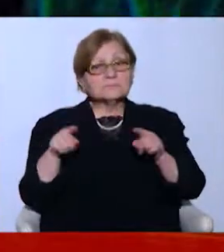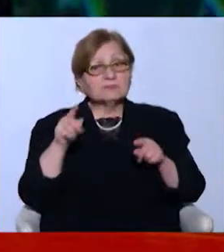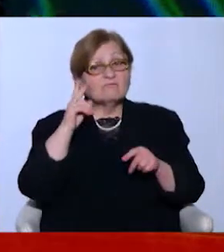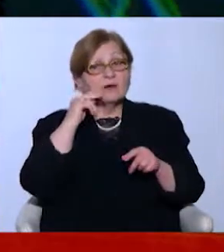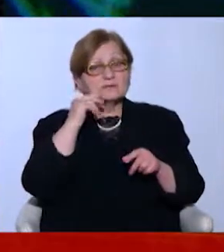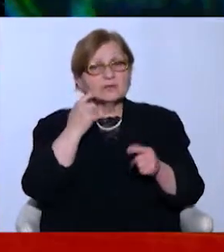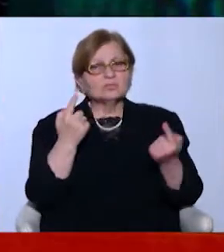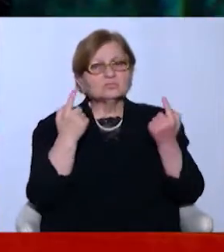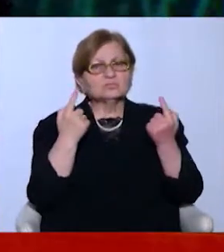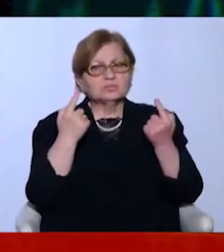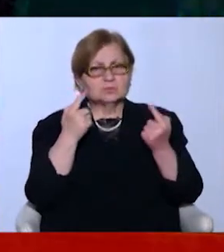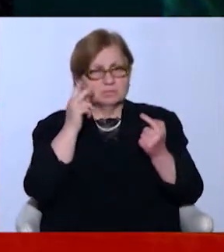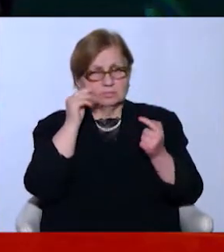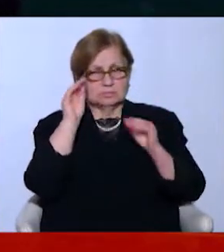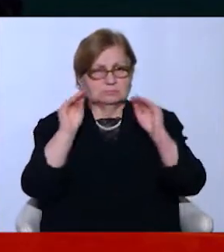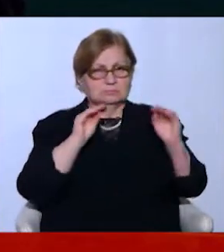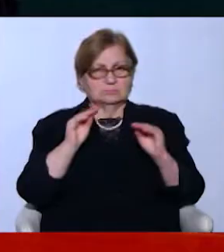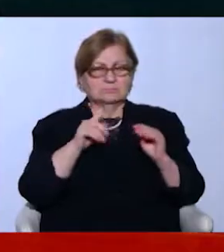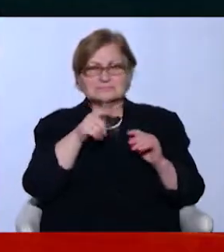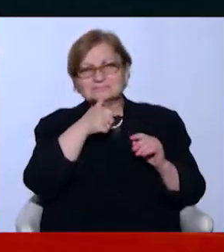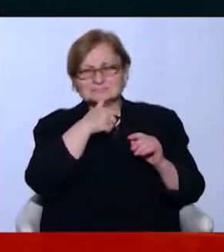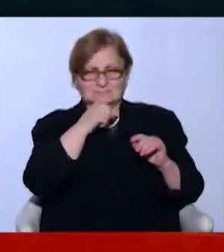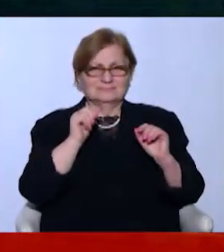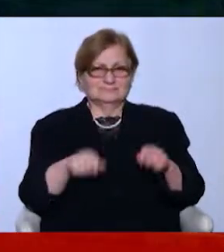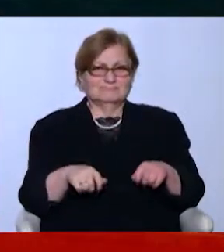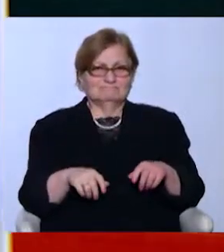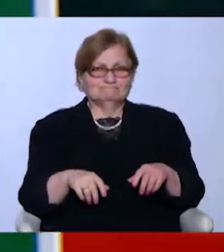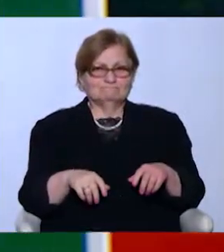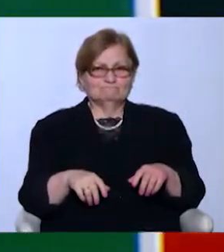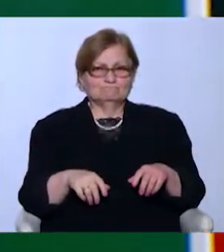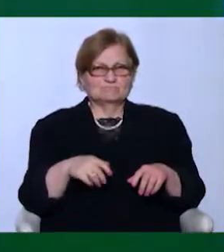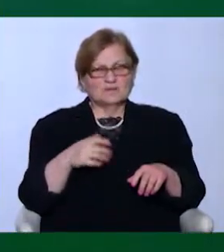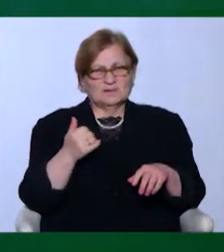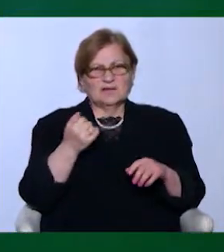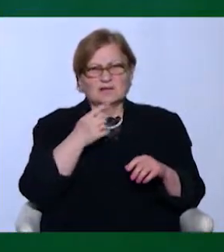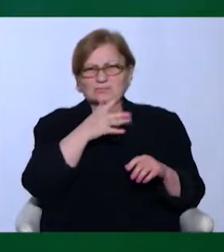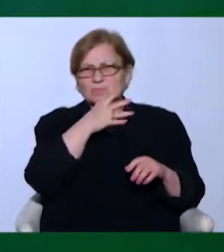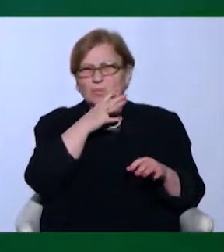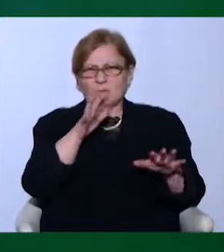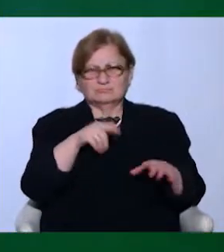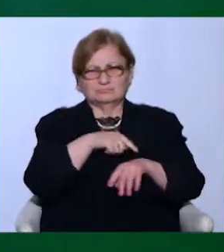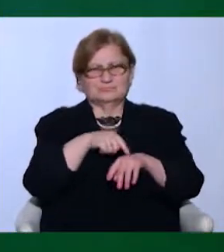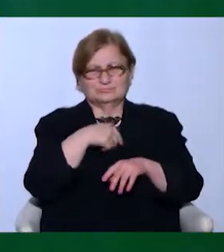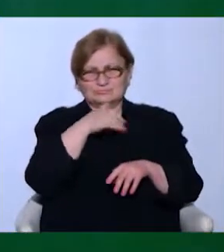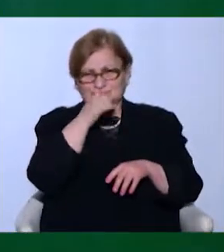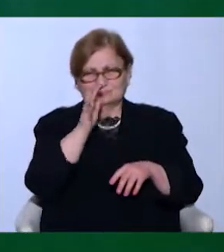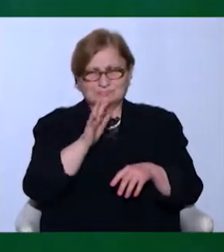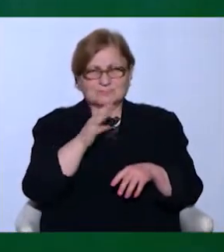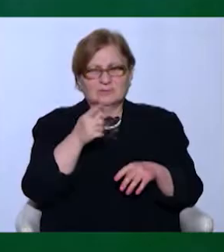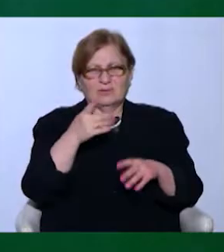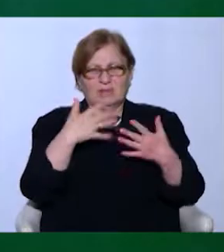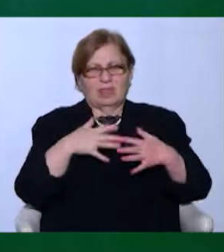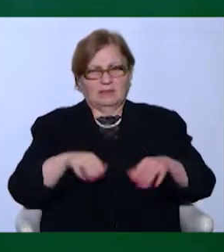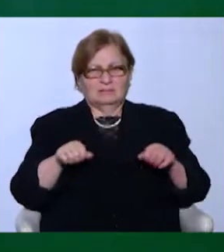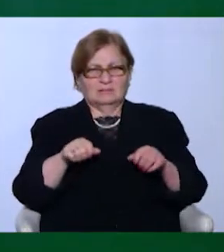დიდი რიცხვები რა ვქნა. ესეთი მოშინჯვისისა ძალიან შორს წამიყოს და ძალიან შრომატევადია და ასე თქვა